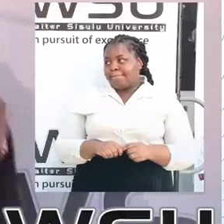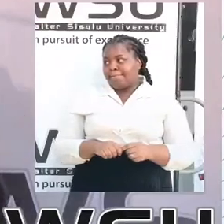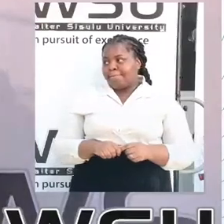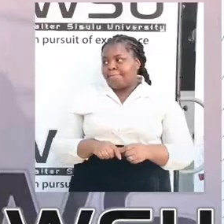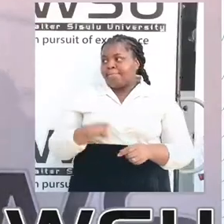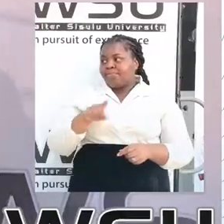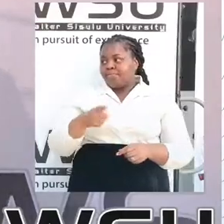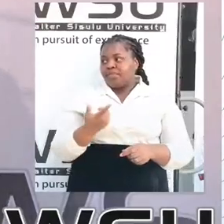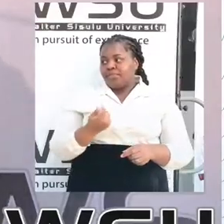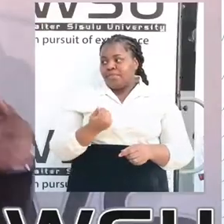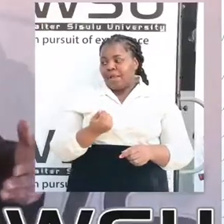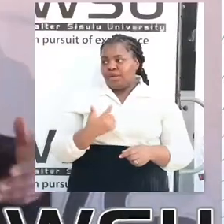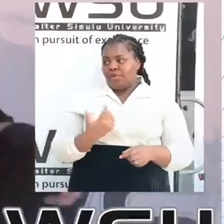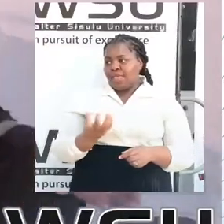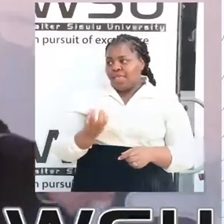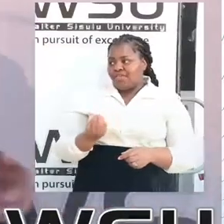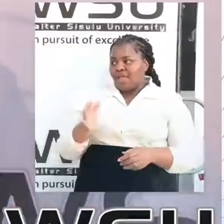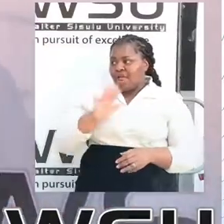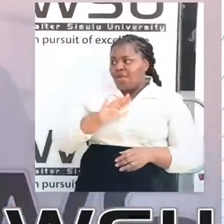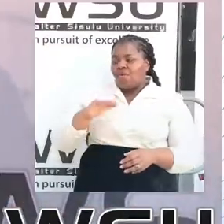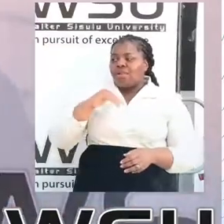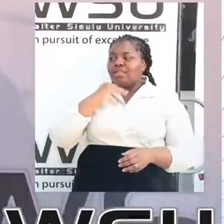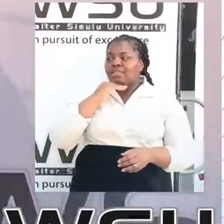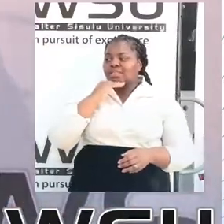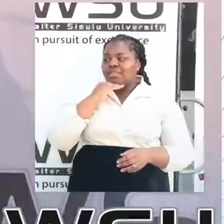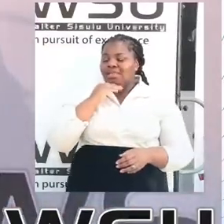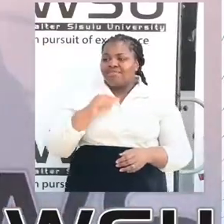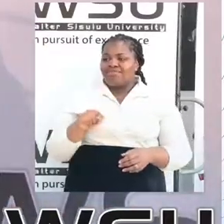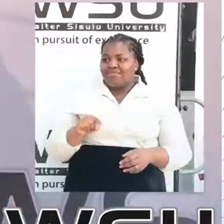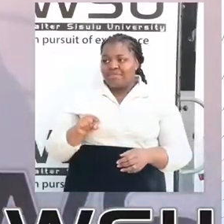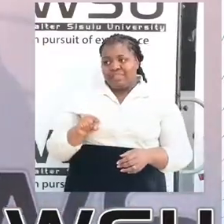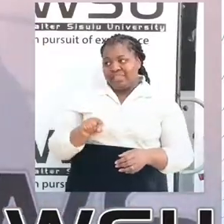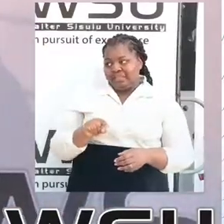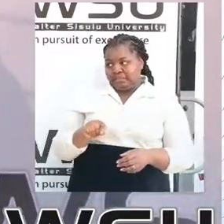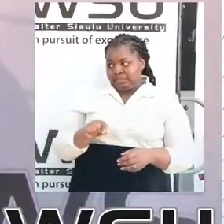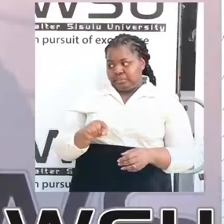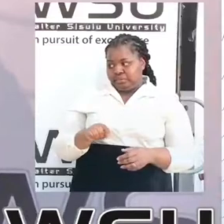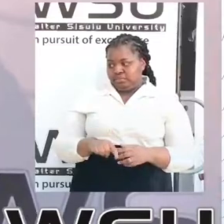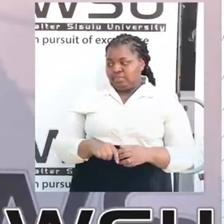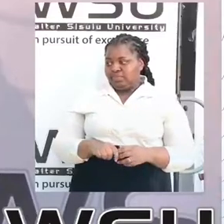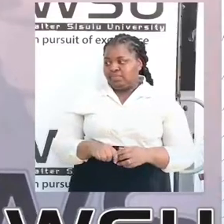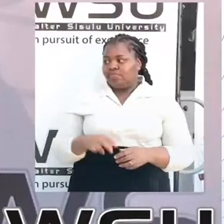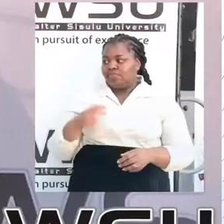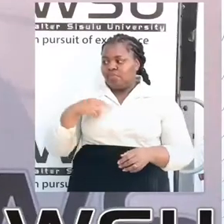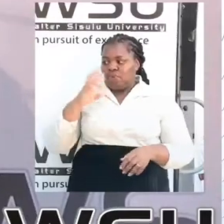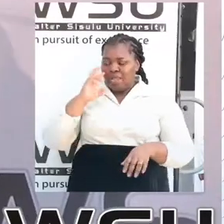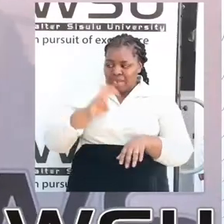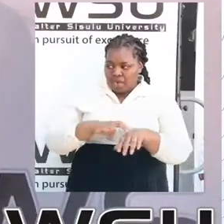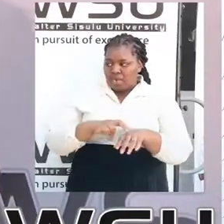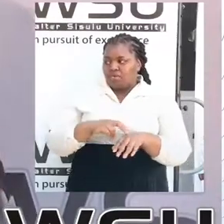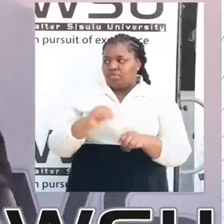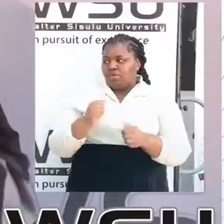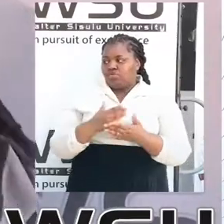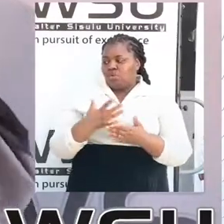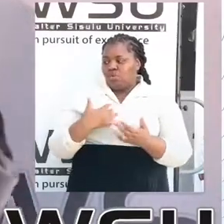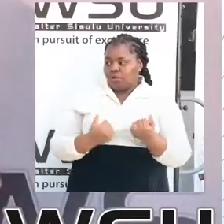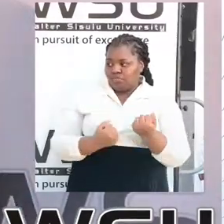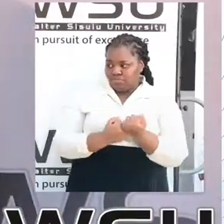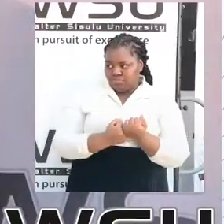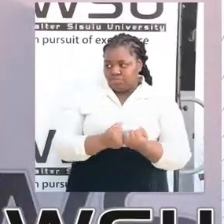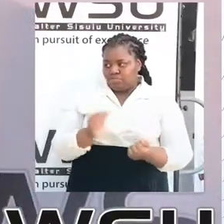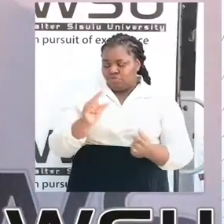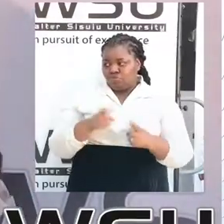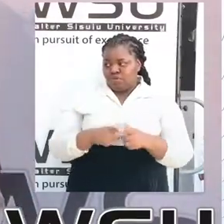Le mali ibikhona ayizoneli ezi zithwalandwe kusafuneka kuncedisiwe. Xa ndisehla